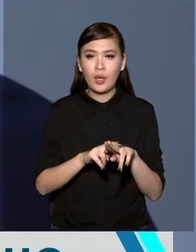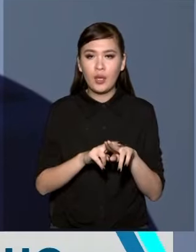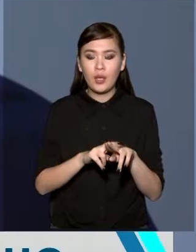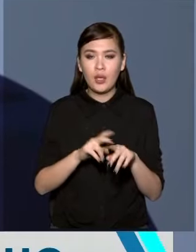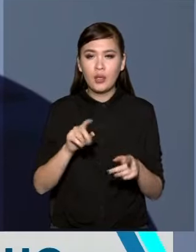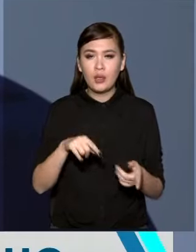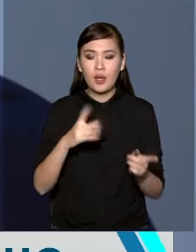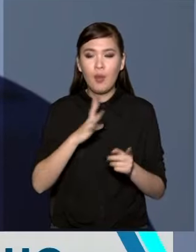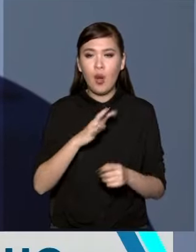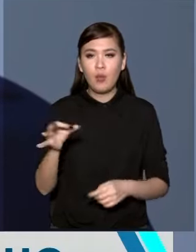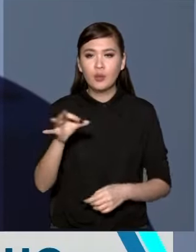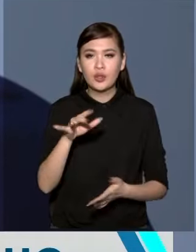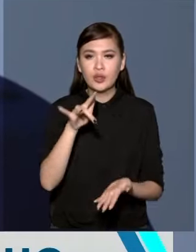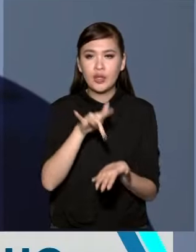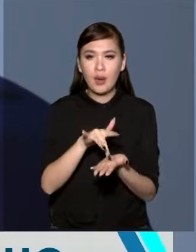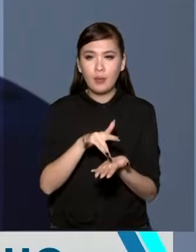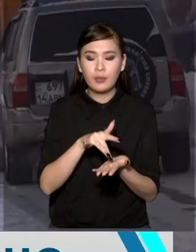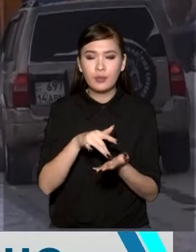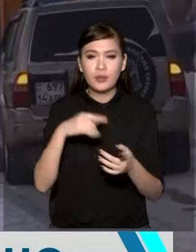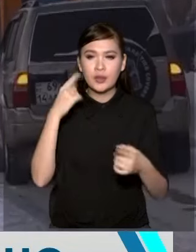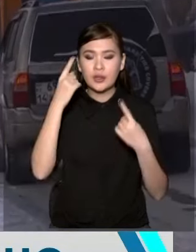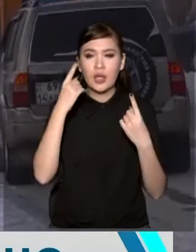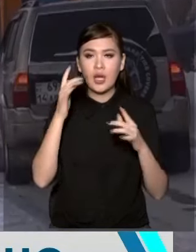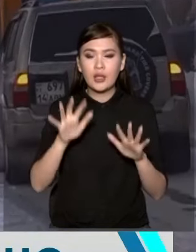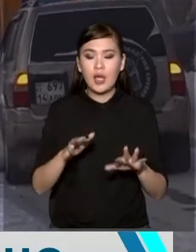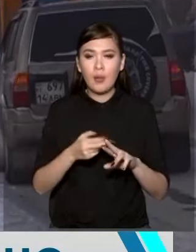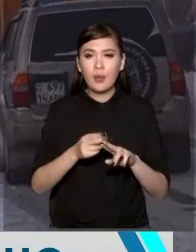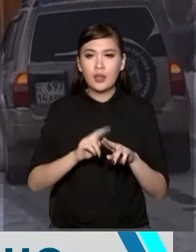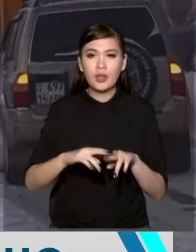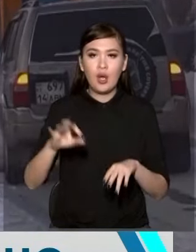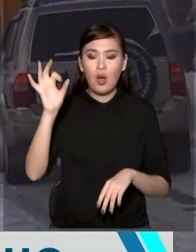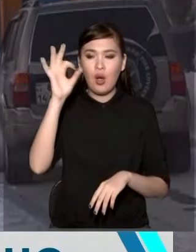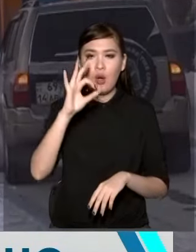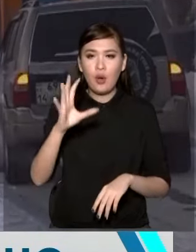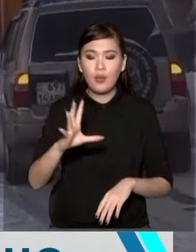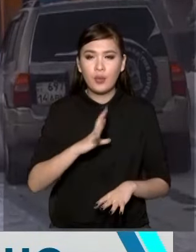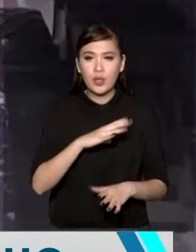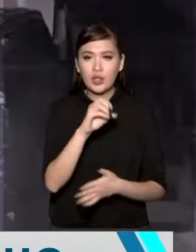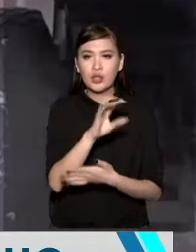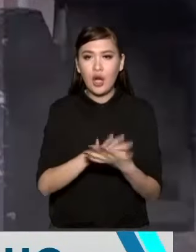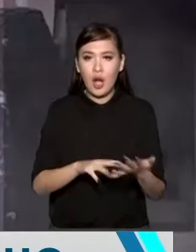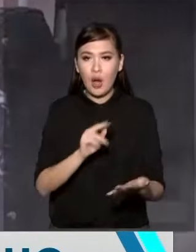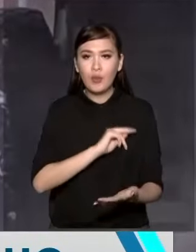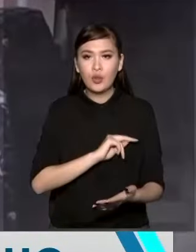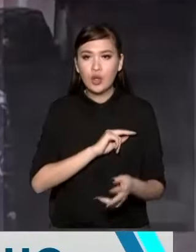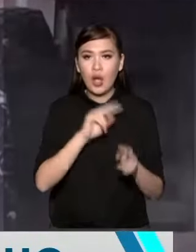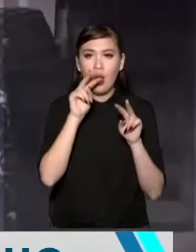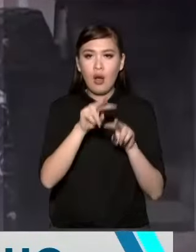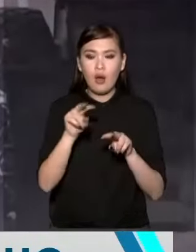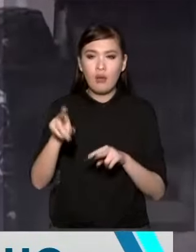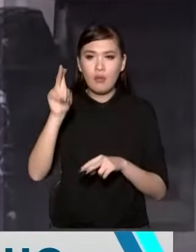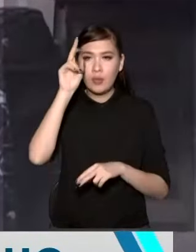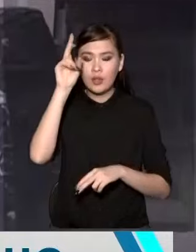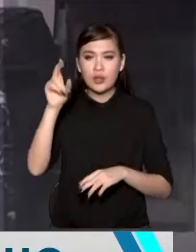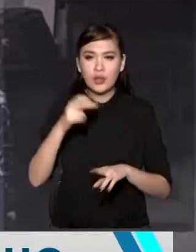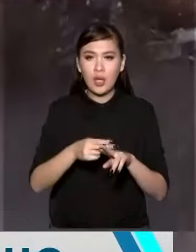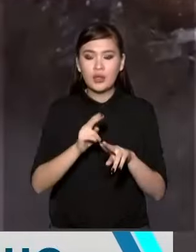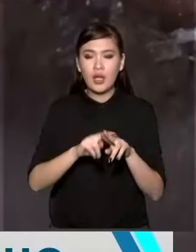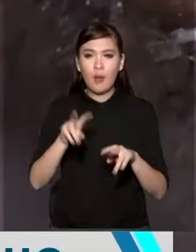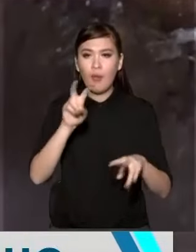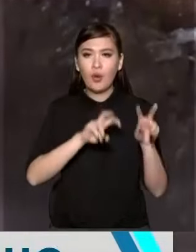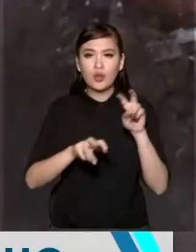перевели в областной центр психического здоровья. Ремонтные работы в Экибастузе продолжаются. Они на контроле правительства. Разбор полетов и